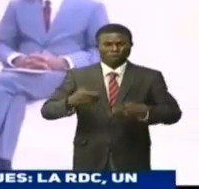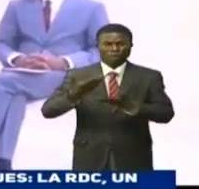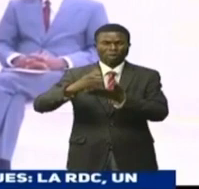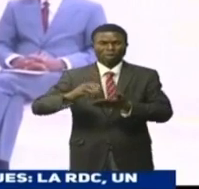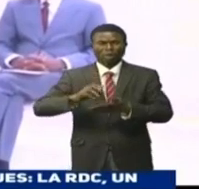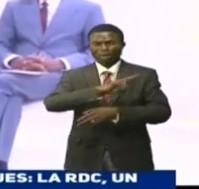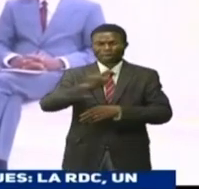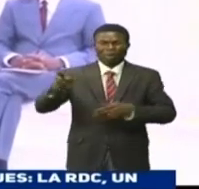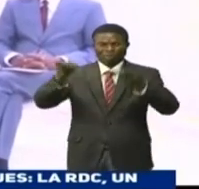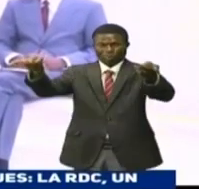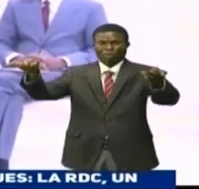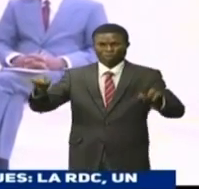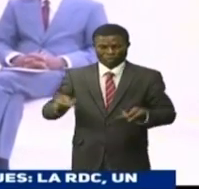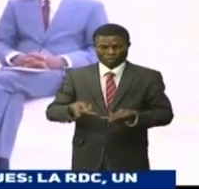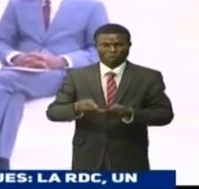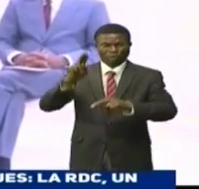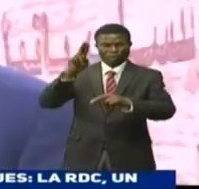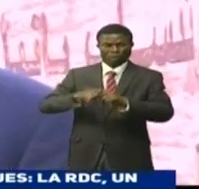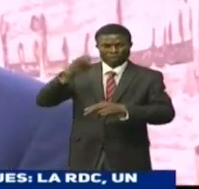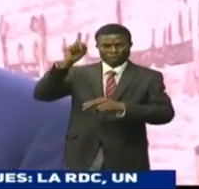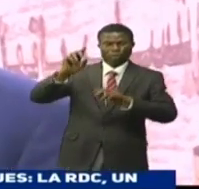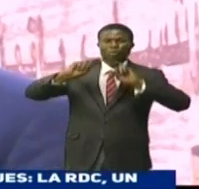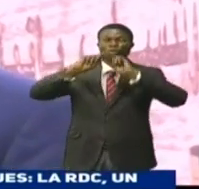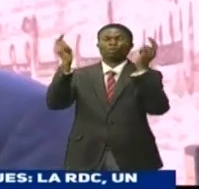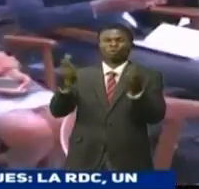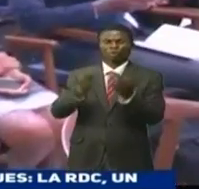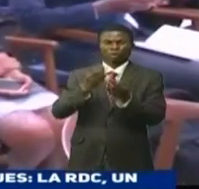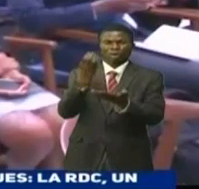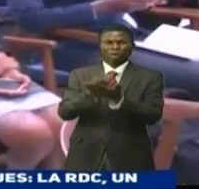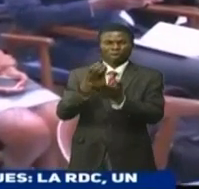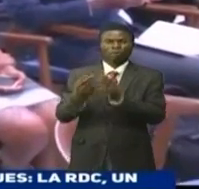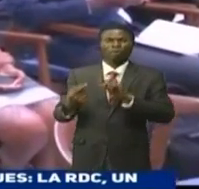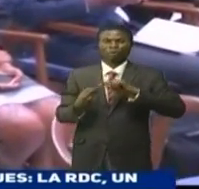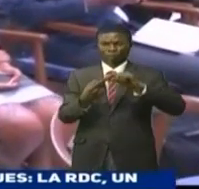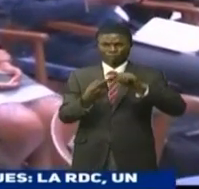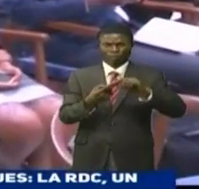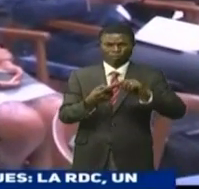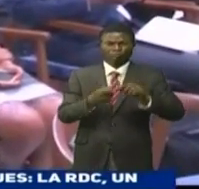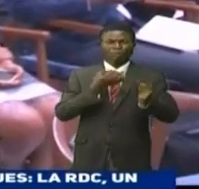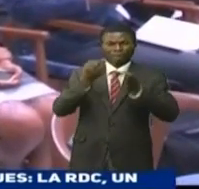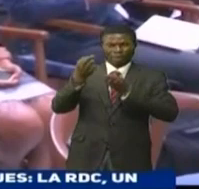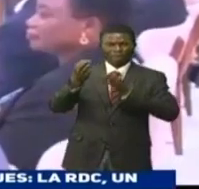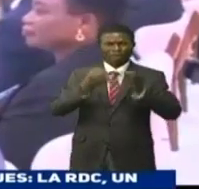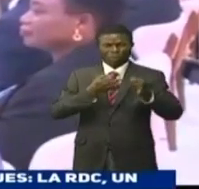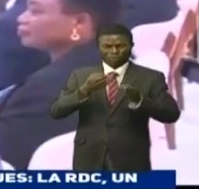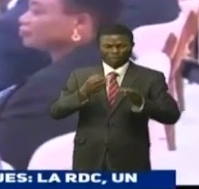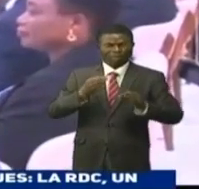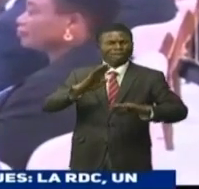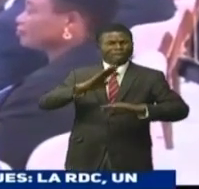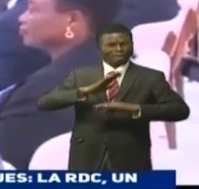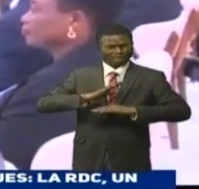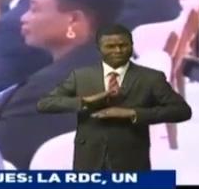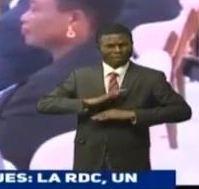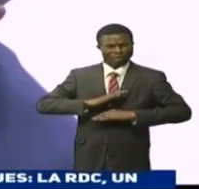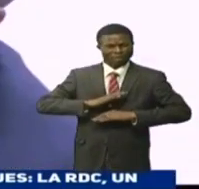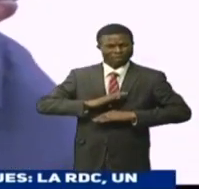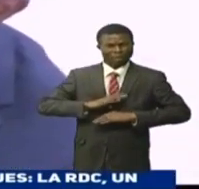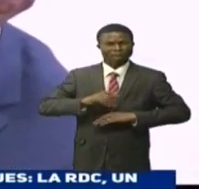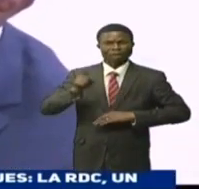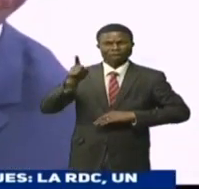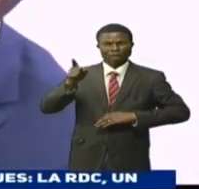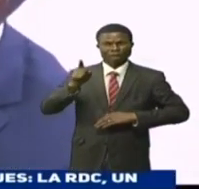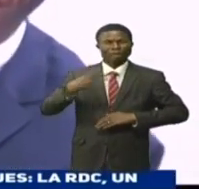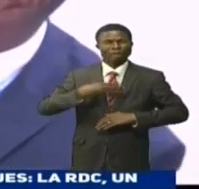de 2000 hectares pour abriter la première zone économique spéciale séduit par les explications de Julien paloukoumbia Afrique